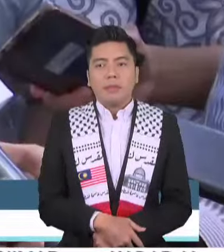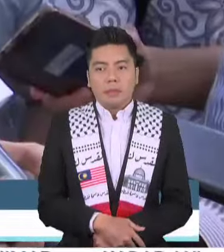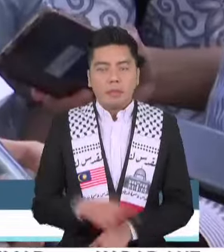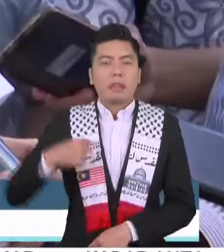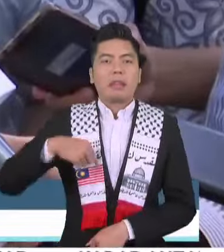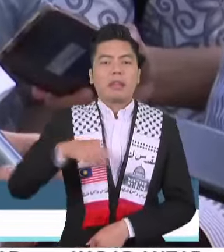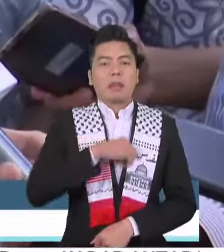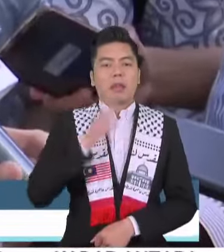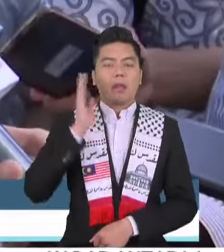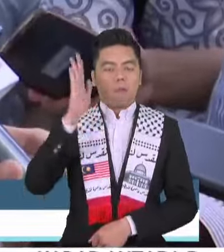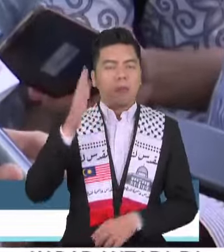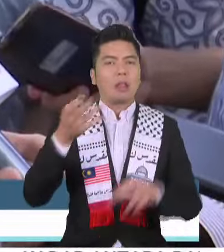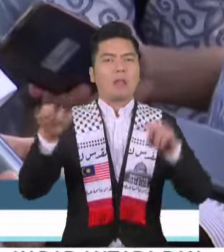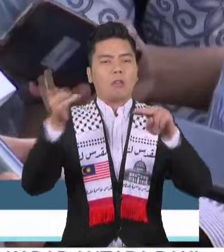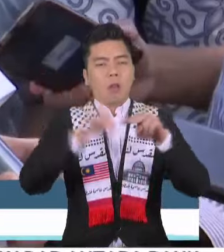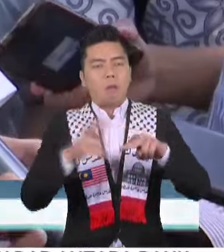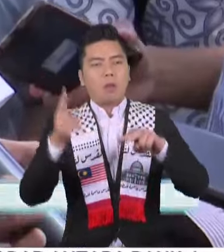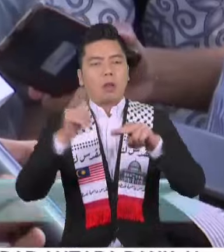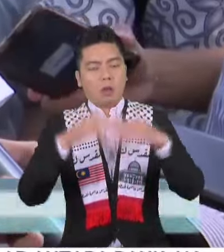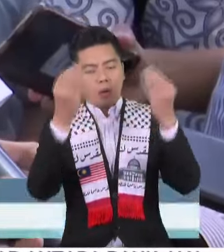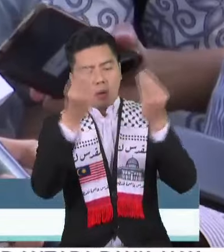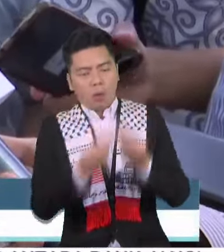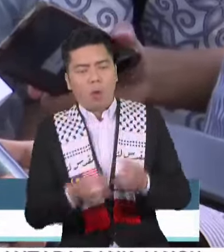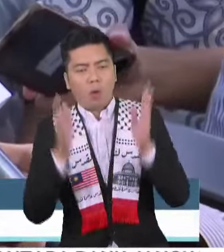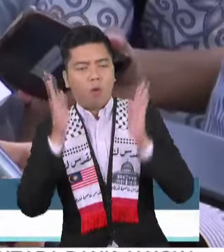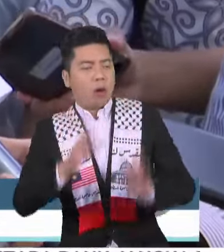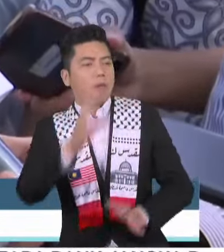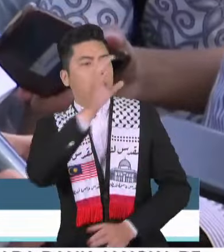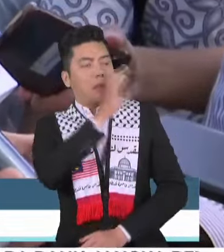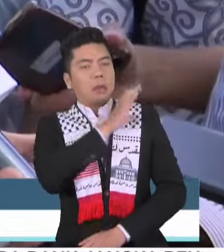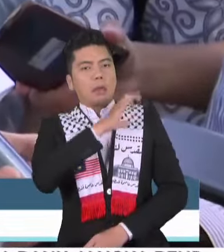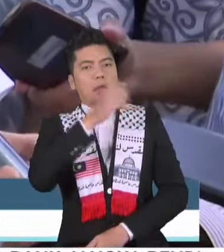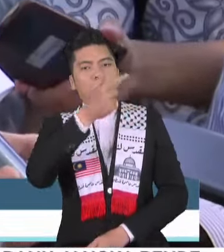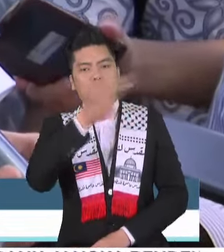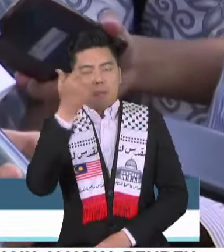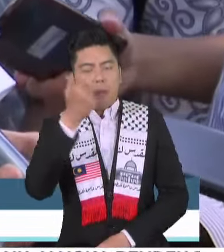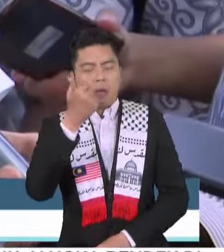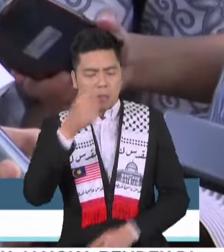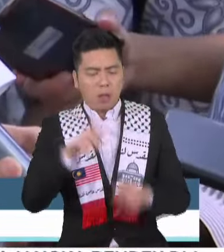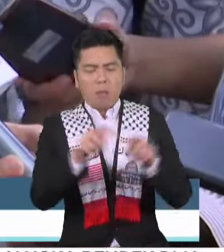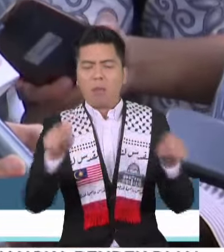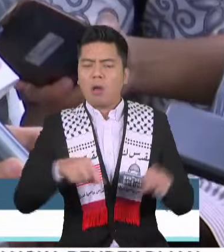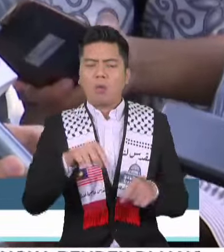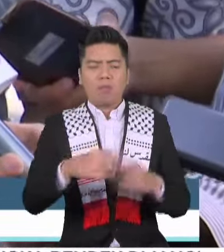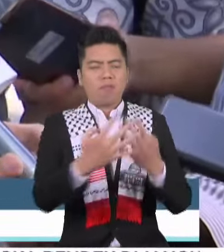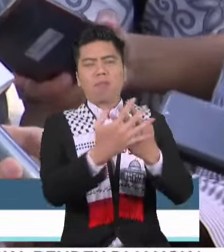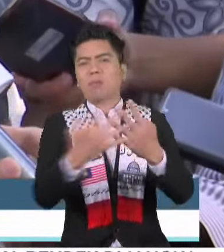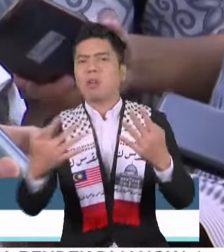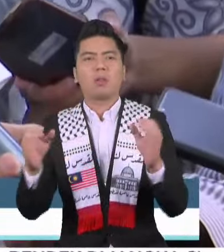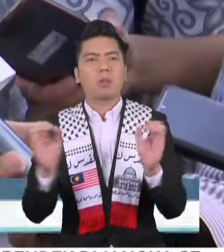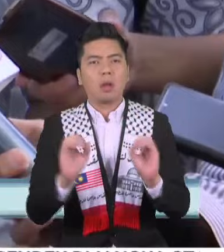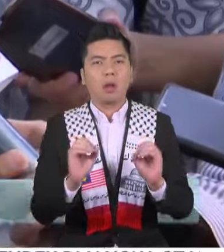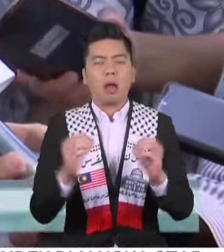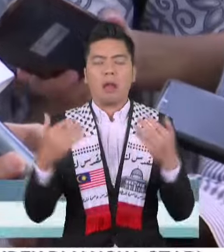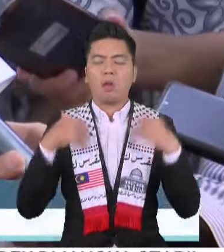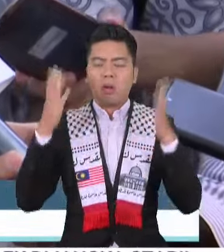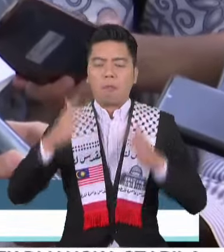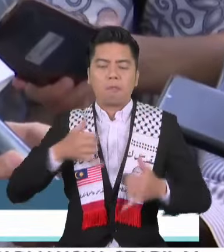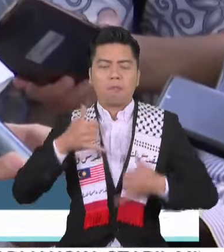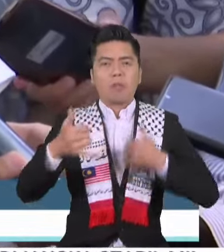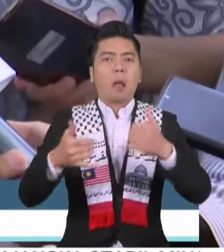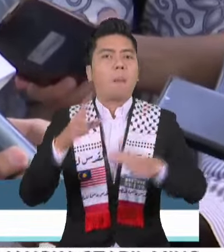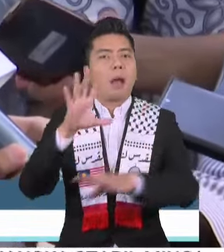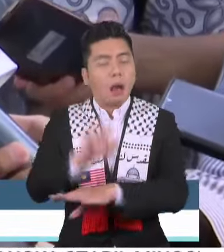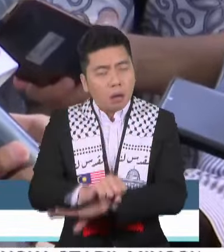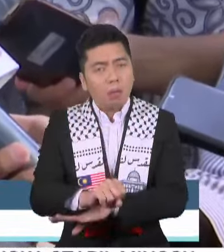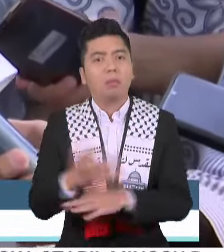Kita akan menambah bilangan penguatkuasa sebab kawasan itu tak berpagar. Ya. Ada orang masuk malam, ada